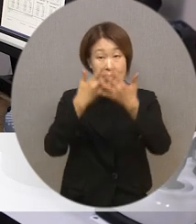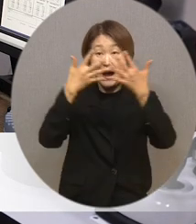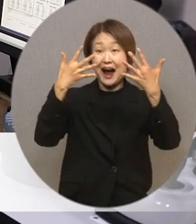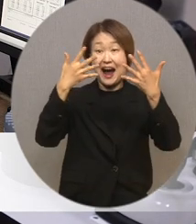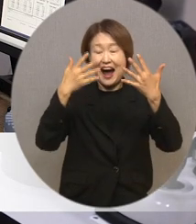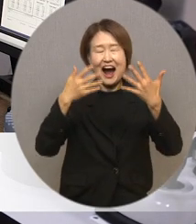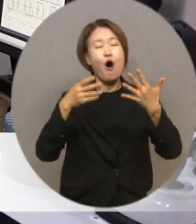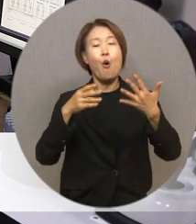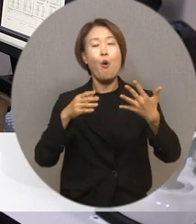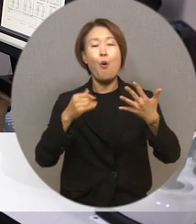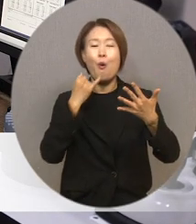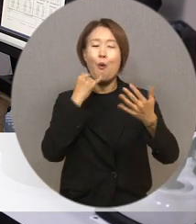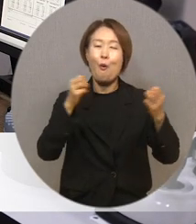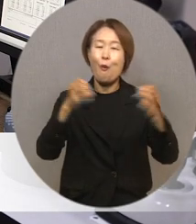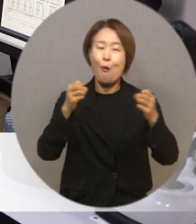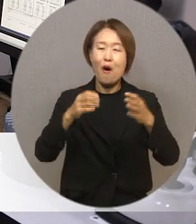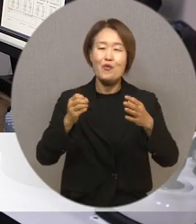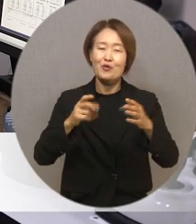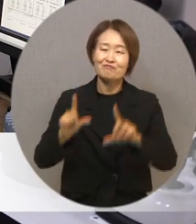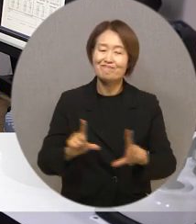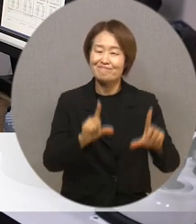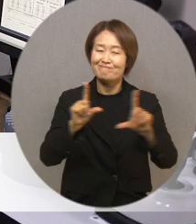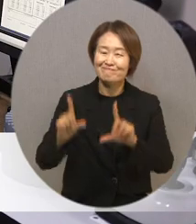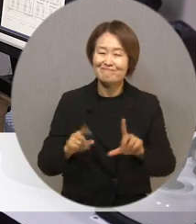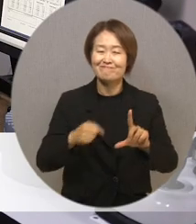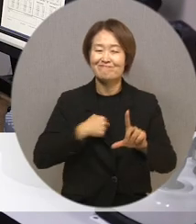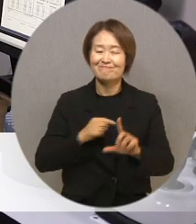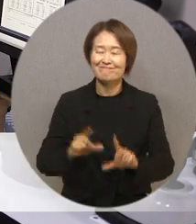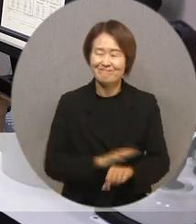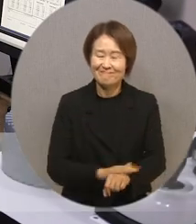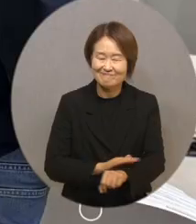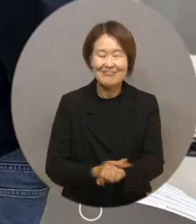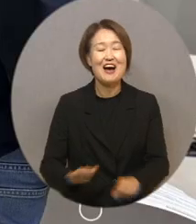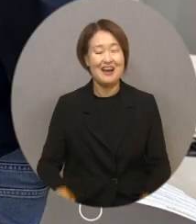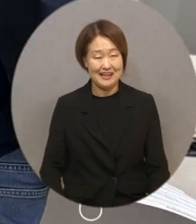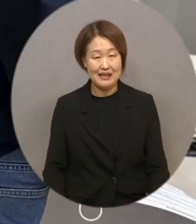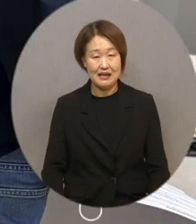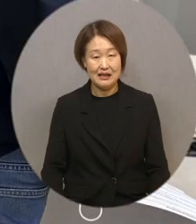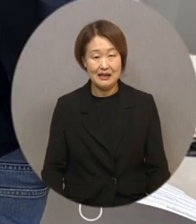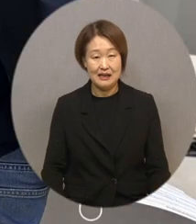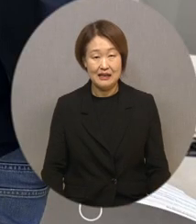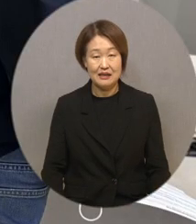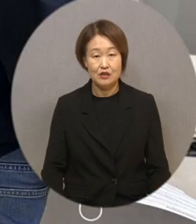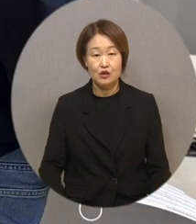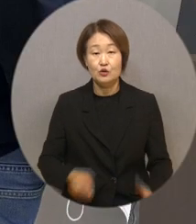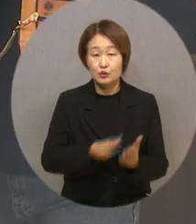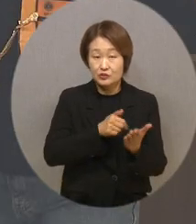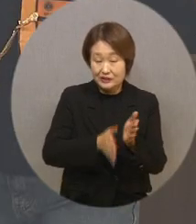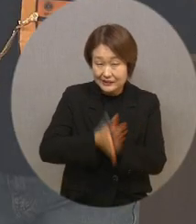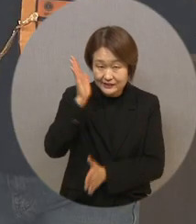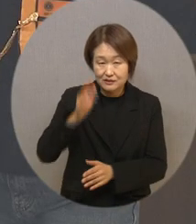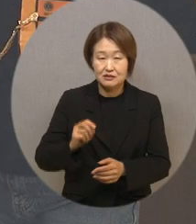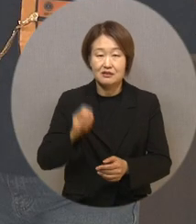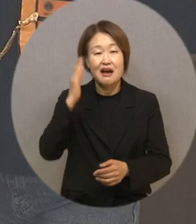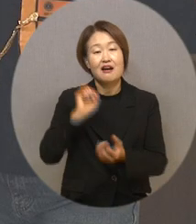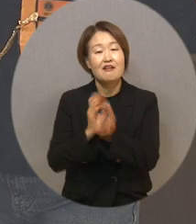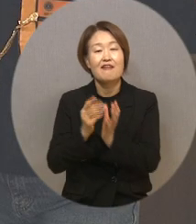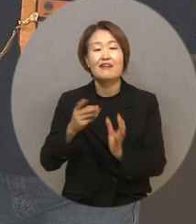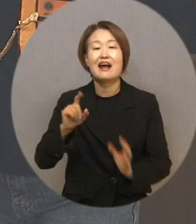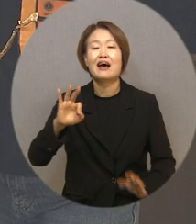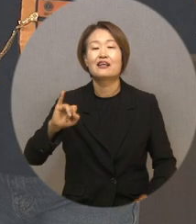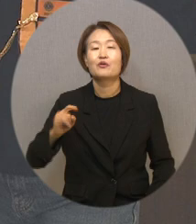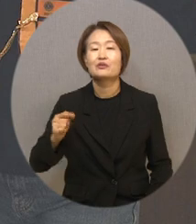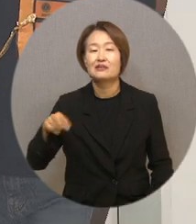있어서 일상생활도 하시면서 혼자서 생활하실 수 있을 것 같습니다. 이 대상자는 동두천시와 무궁화 라이온스